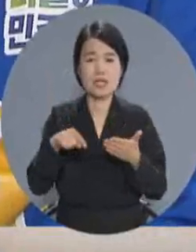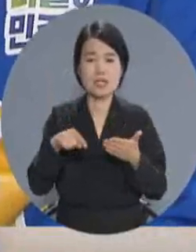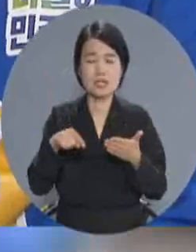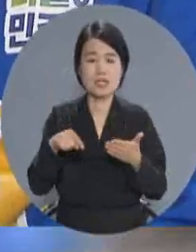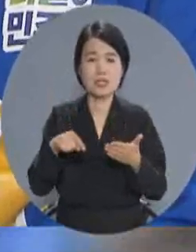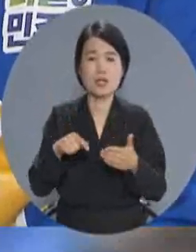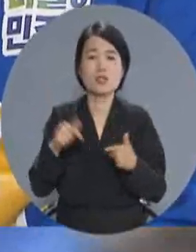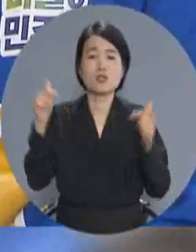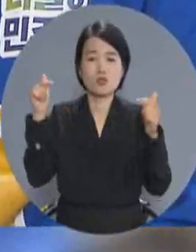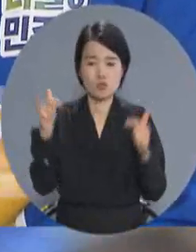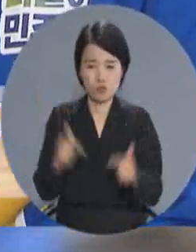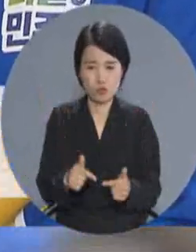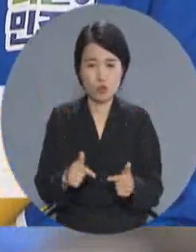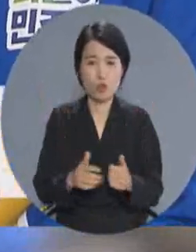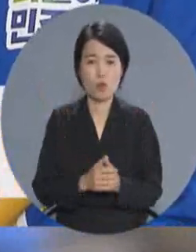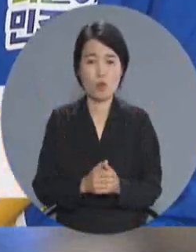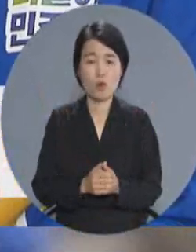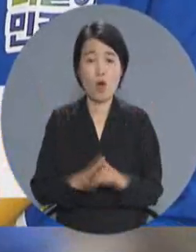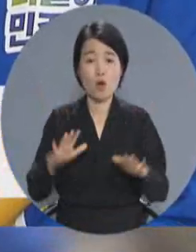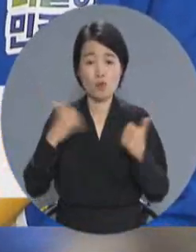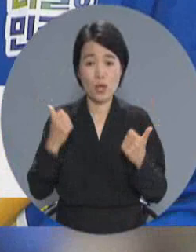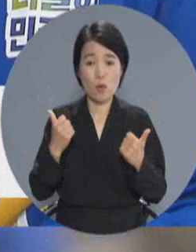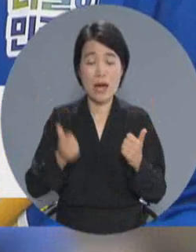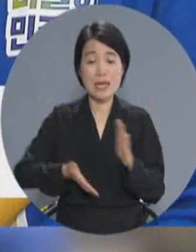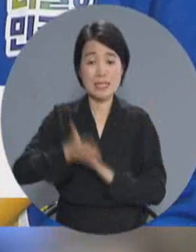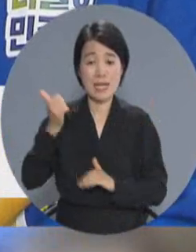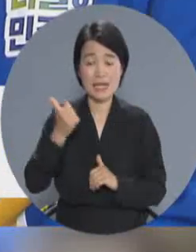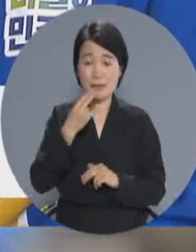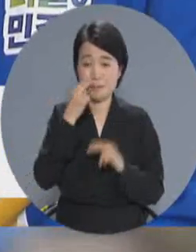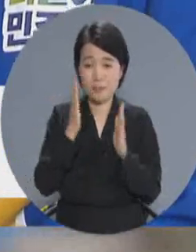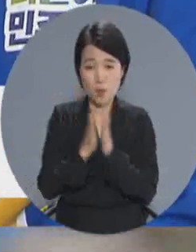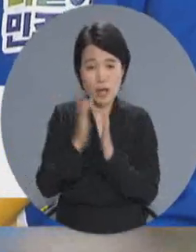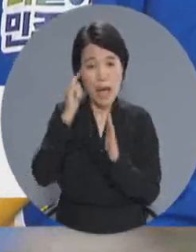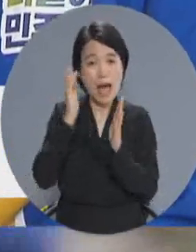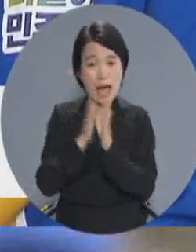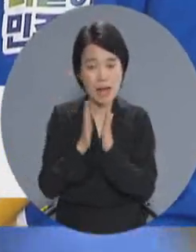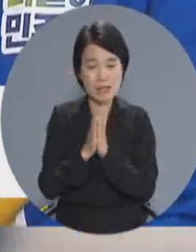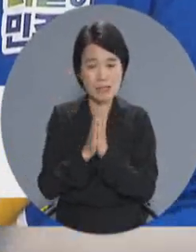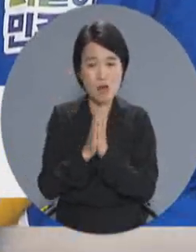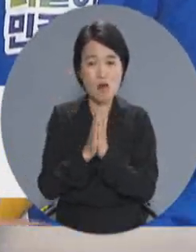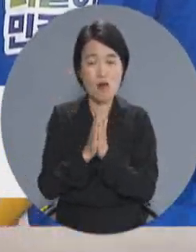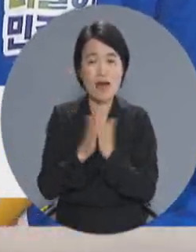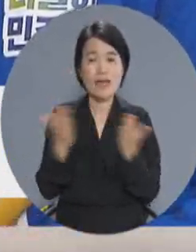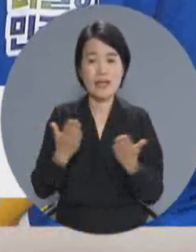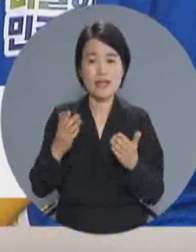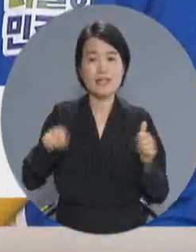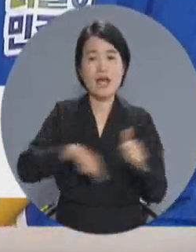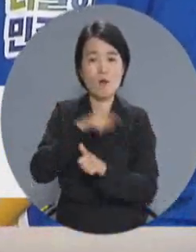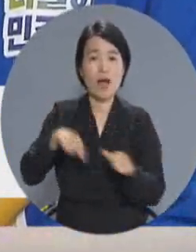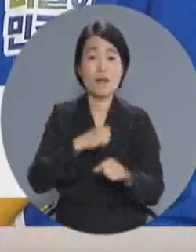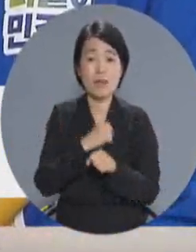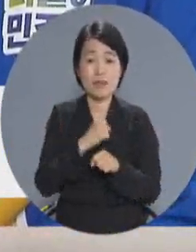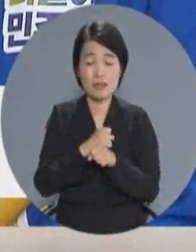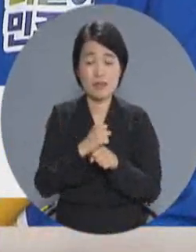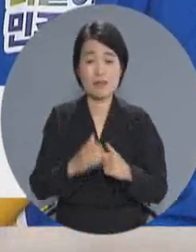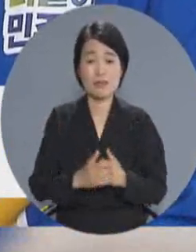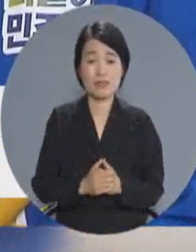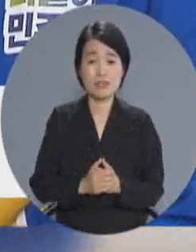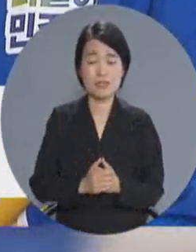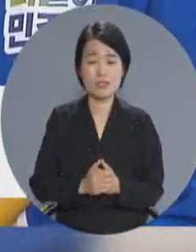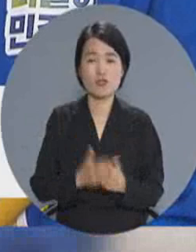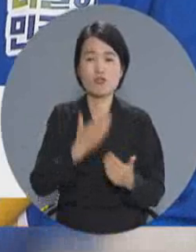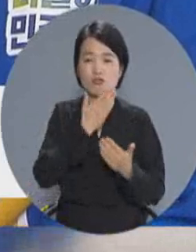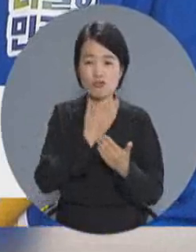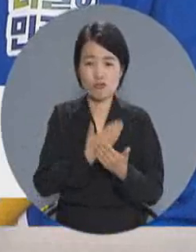것들을 또 줄이고 또 국회의원과 시장의 호흡을 맞춰서 아 일할 수 있는 그런 배경을 또 만드는 것도 아 굉장히